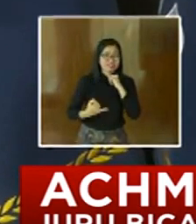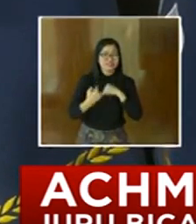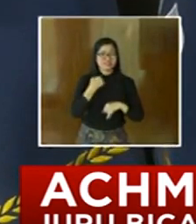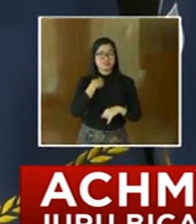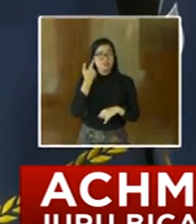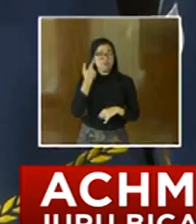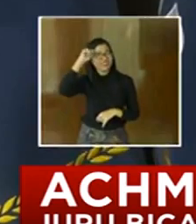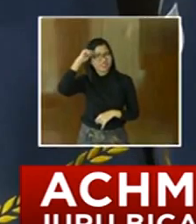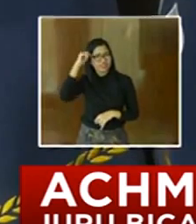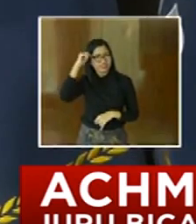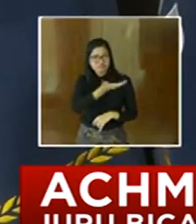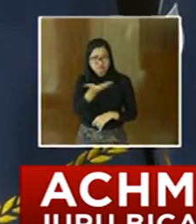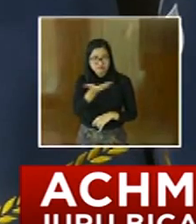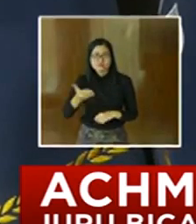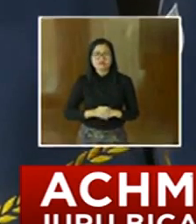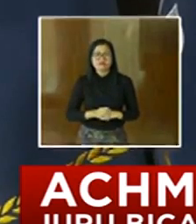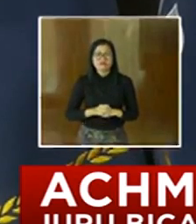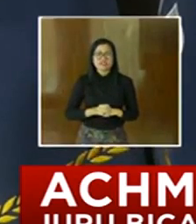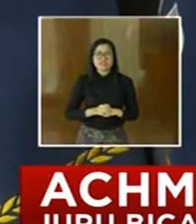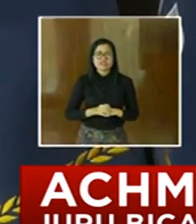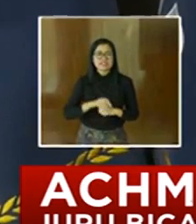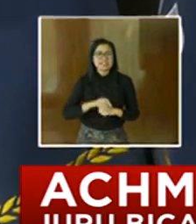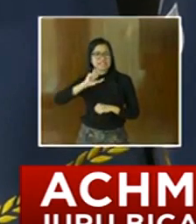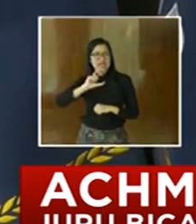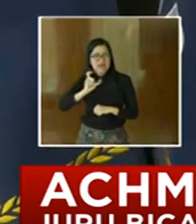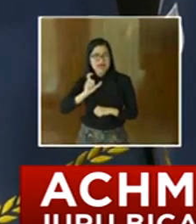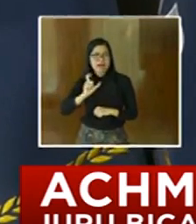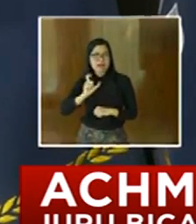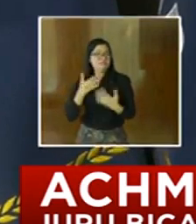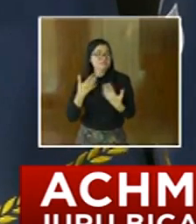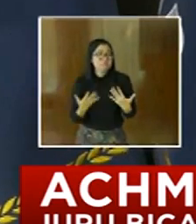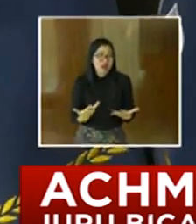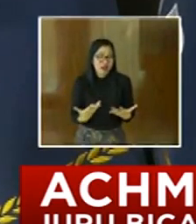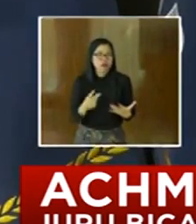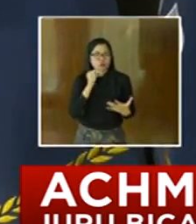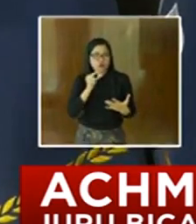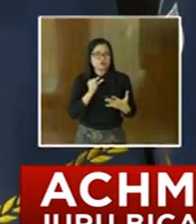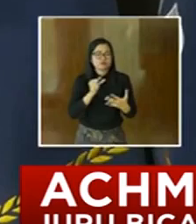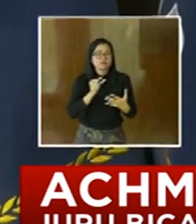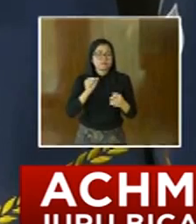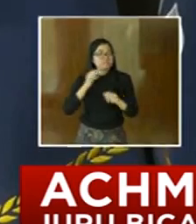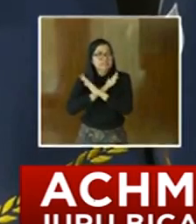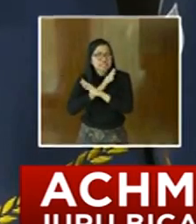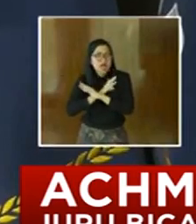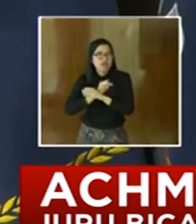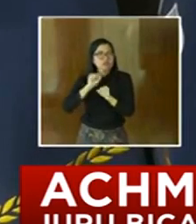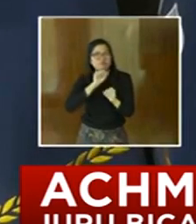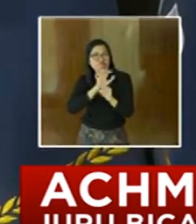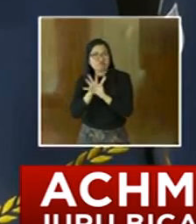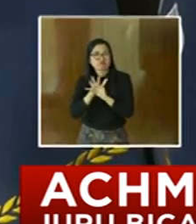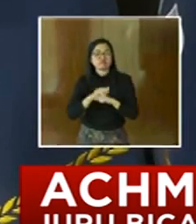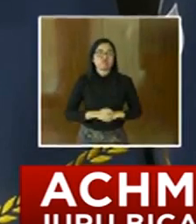Kembali lagi satu-satunya cara untuk bisa mengendalikan dan mencegah penyakit ini adalah